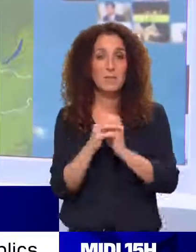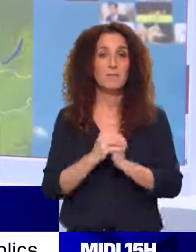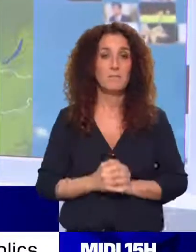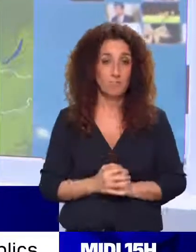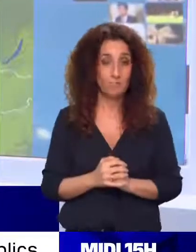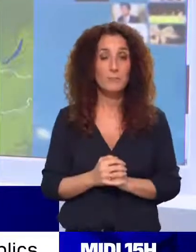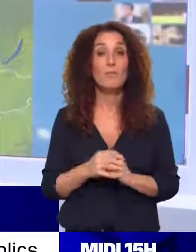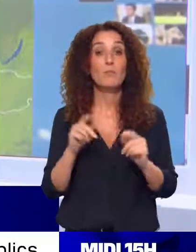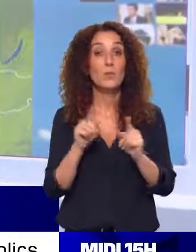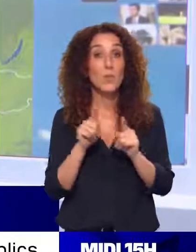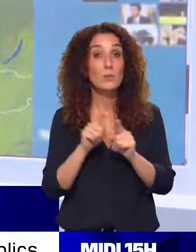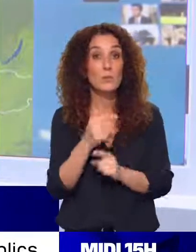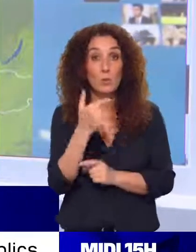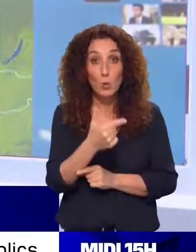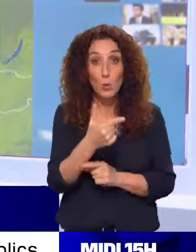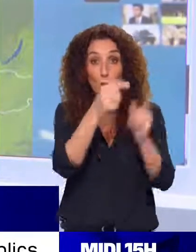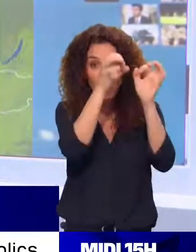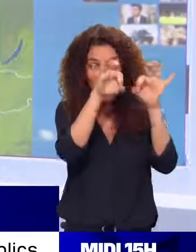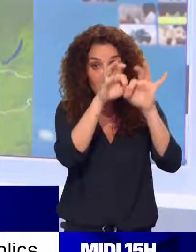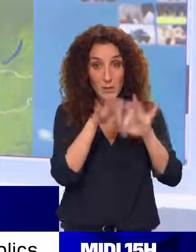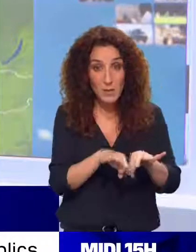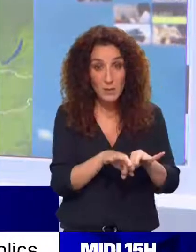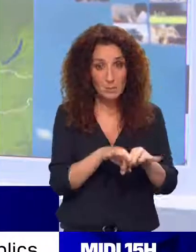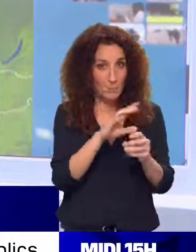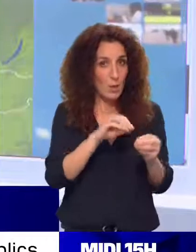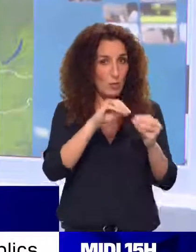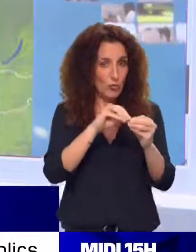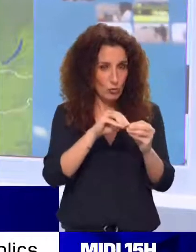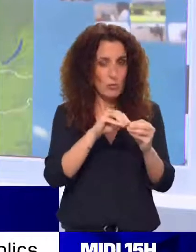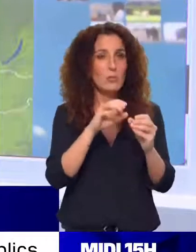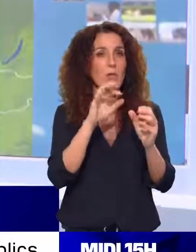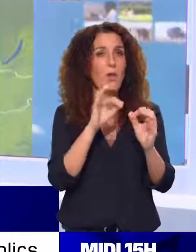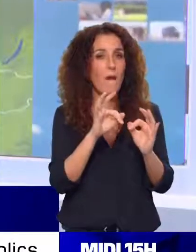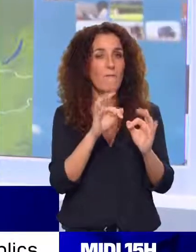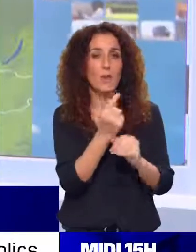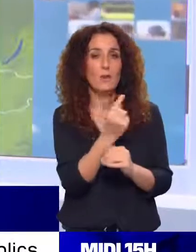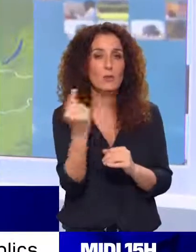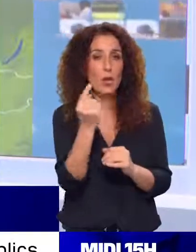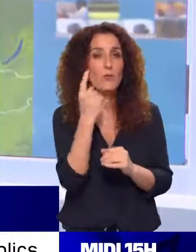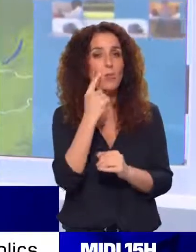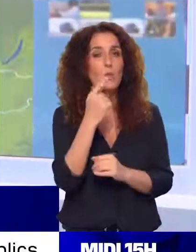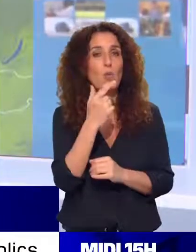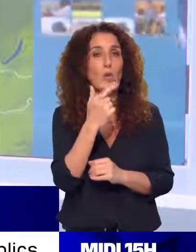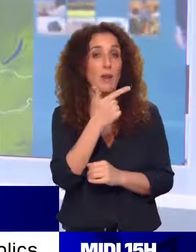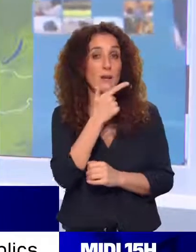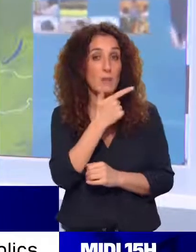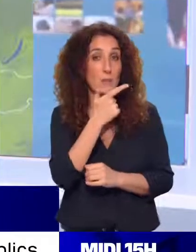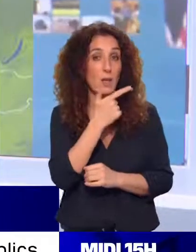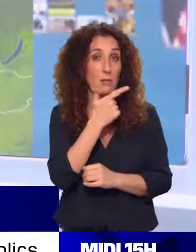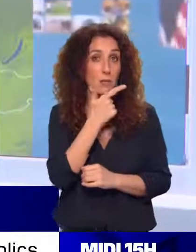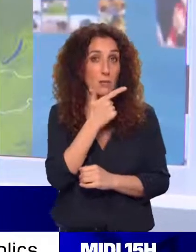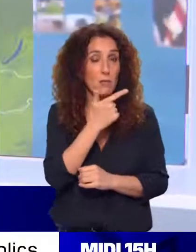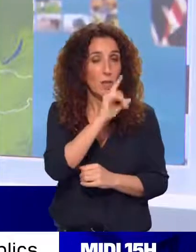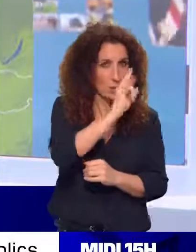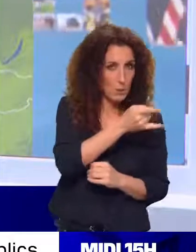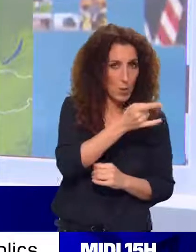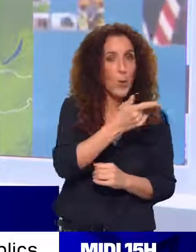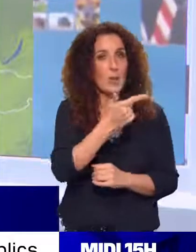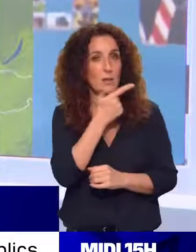encore chypre et deux pays complète également cette carte de l'union européenne de la pma ce sont les pays en bleu qui eux